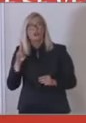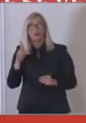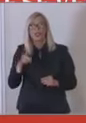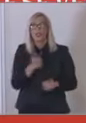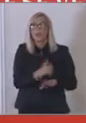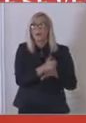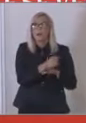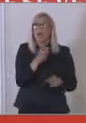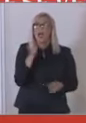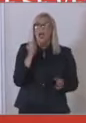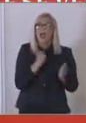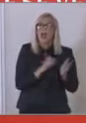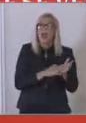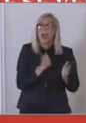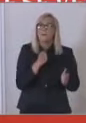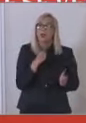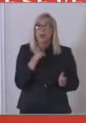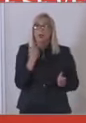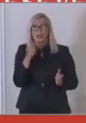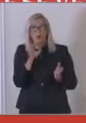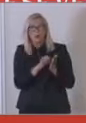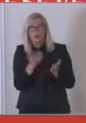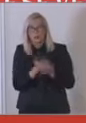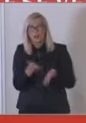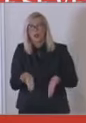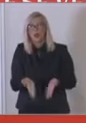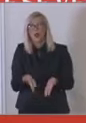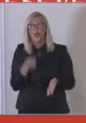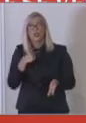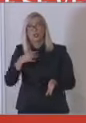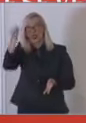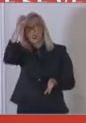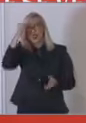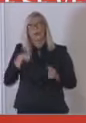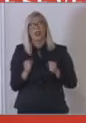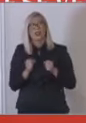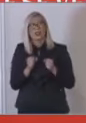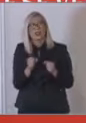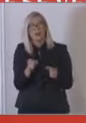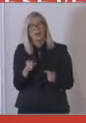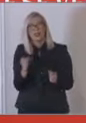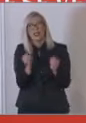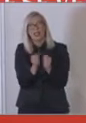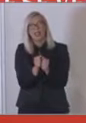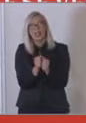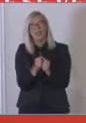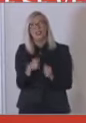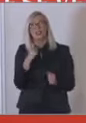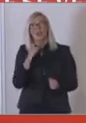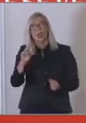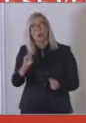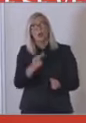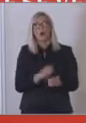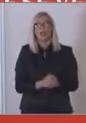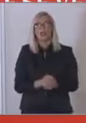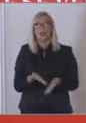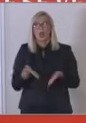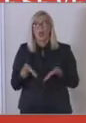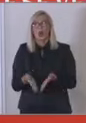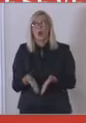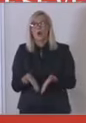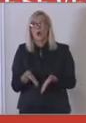dhe kryeministin Rama, ku një nga pikat do të jetë kjo, me qëllim që të dërgojmë edhe një ftesë të